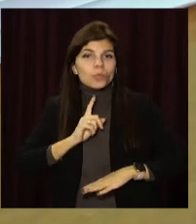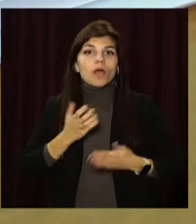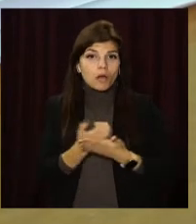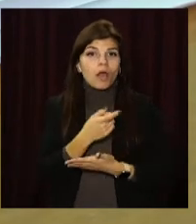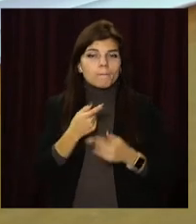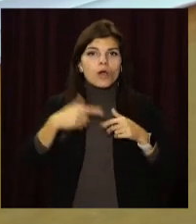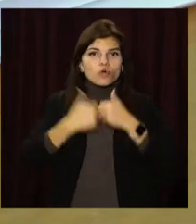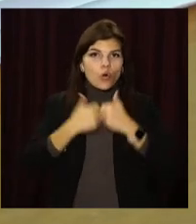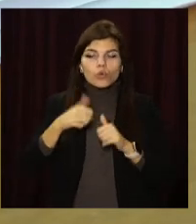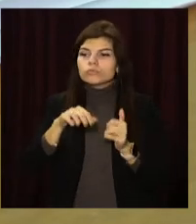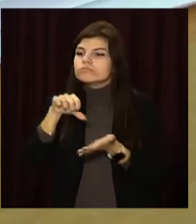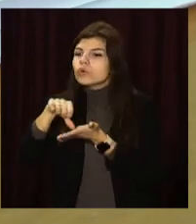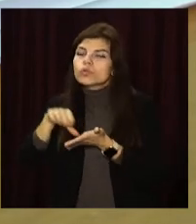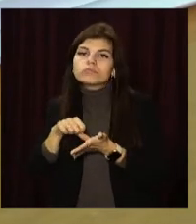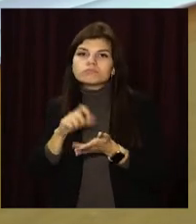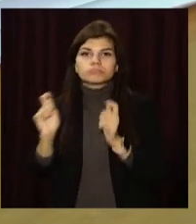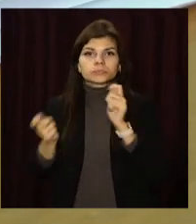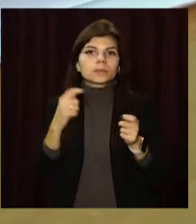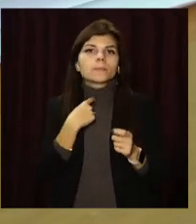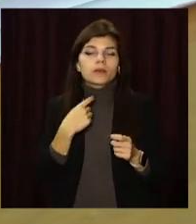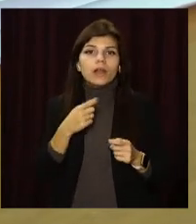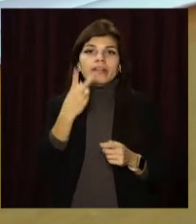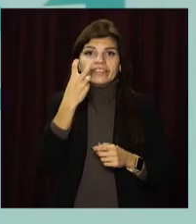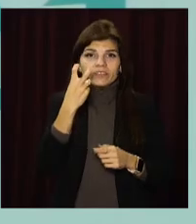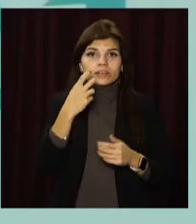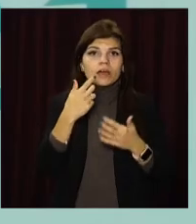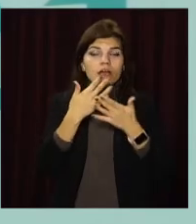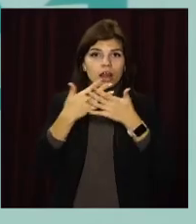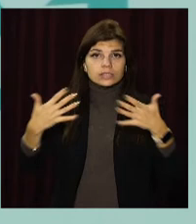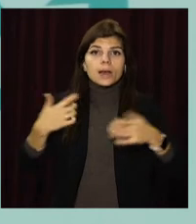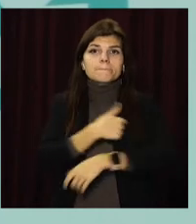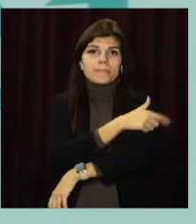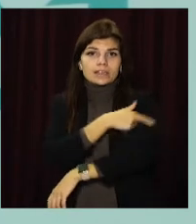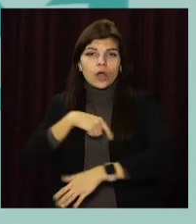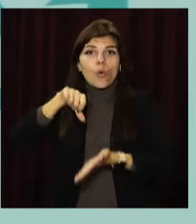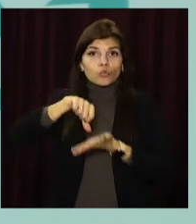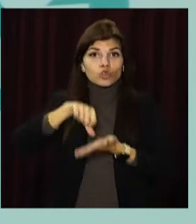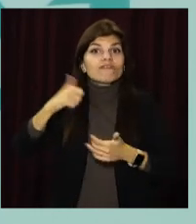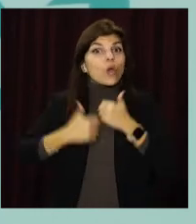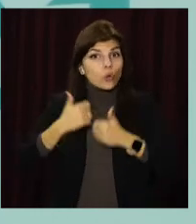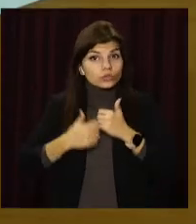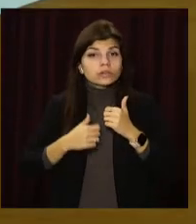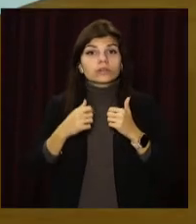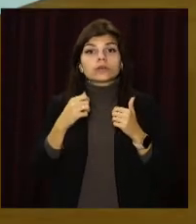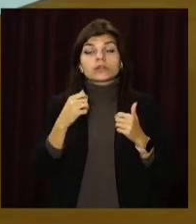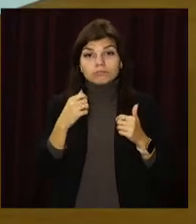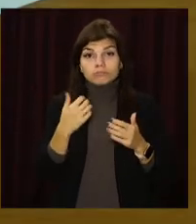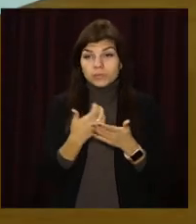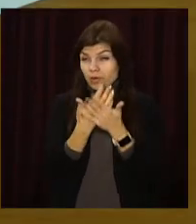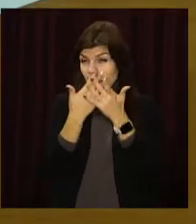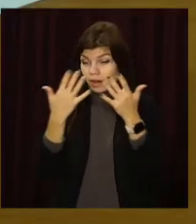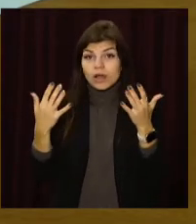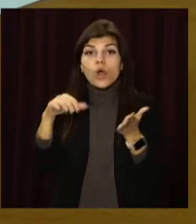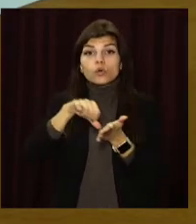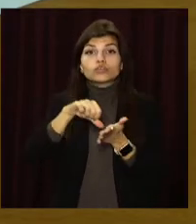оцінювали конкурсантів. Участь у конкурсі взяли 200 українських закладів первинної меддопомоги і сотня вторинної. Серед